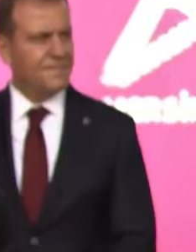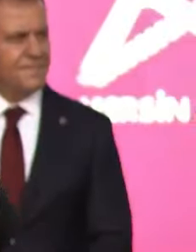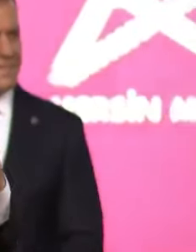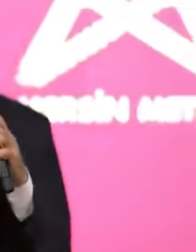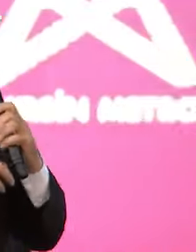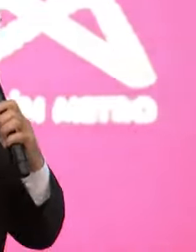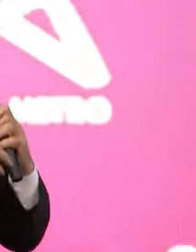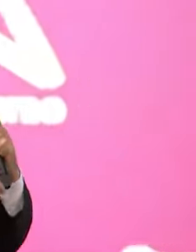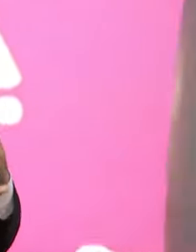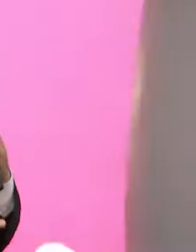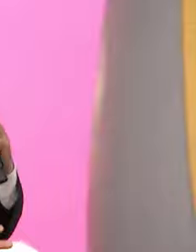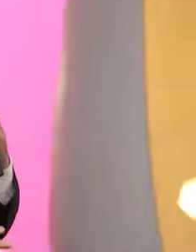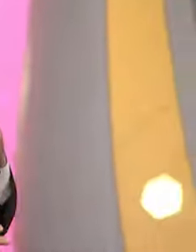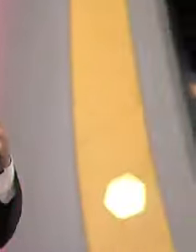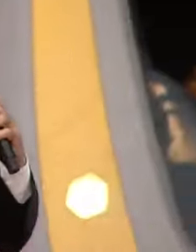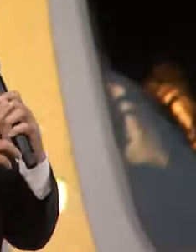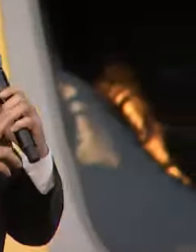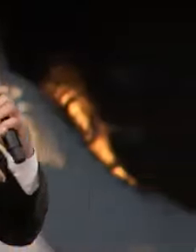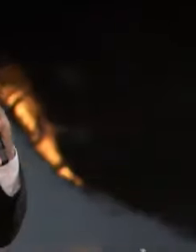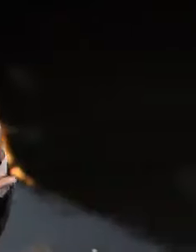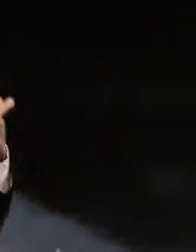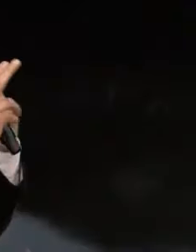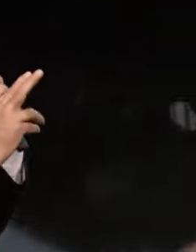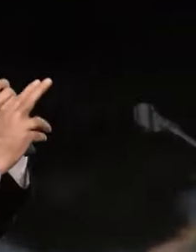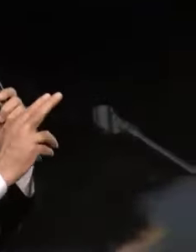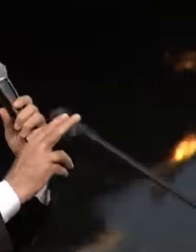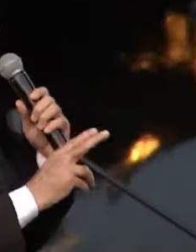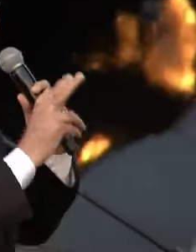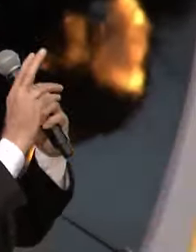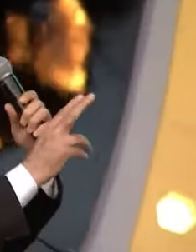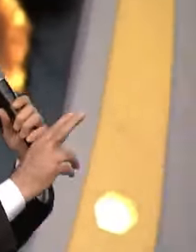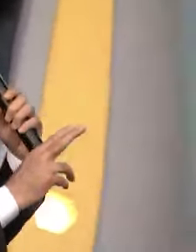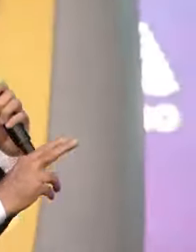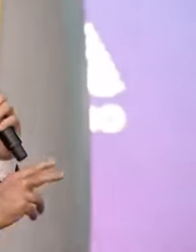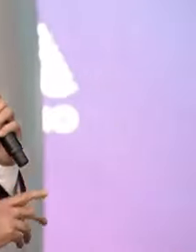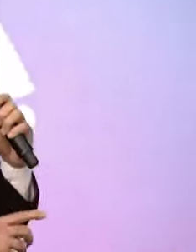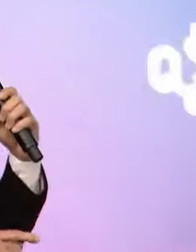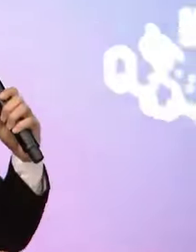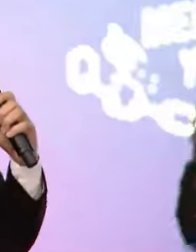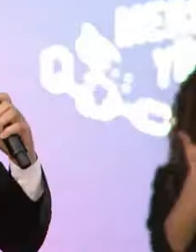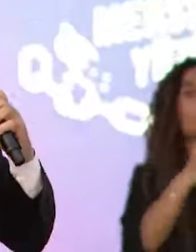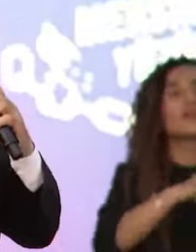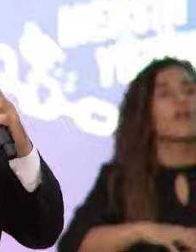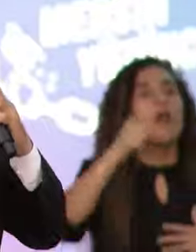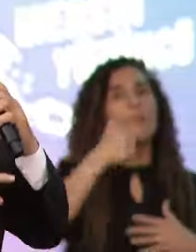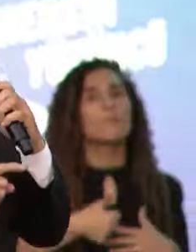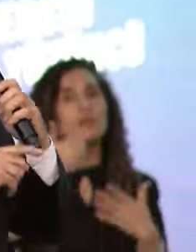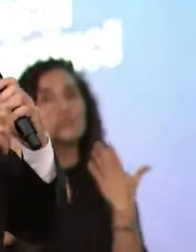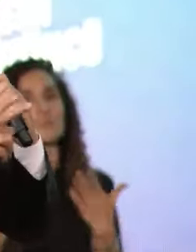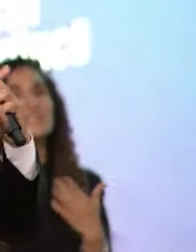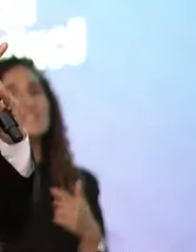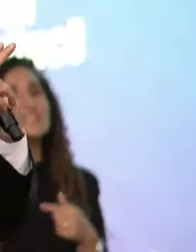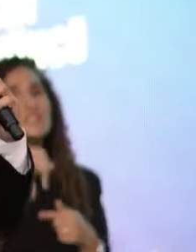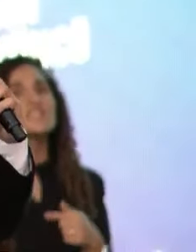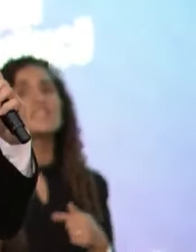olarak, Millet İttifakı olarak inşallah Sayın Genel Başkanım, inşallah biz